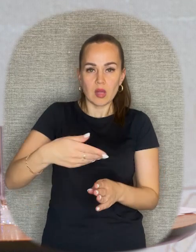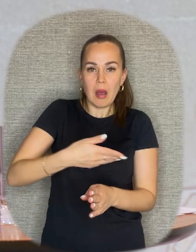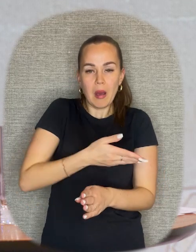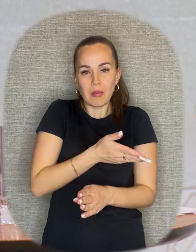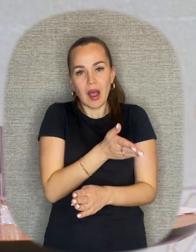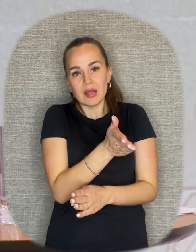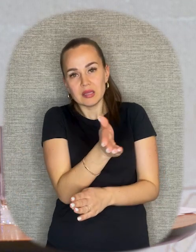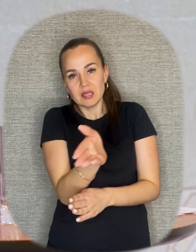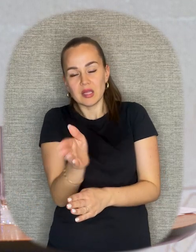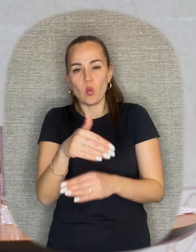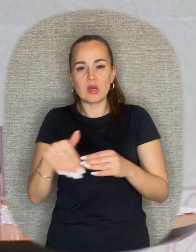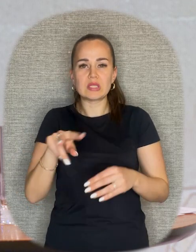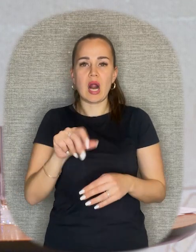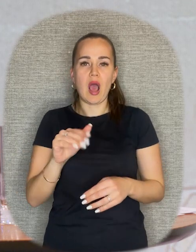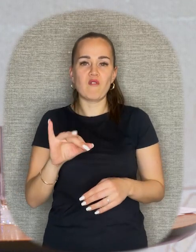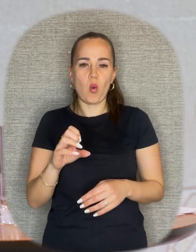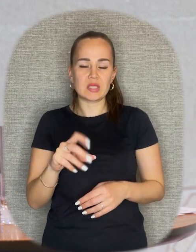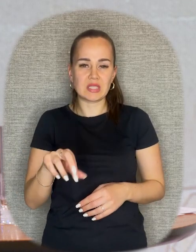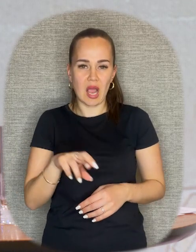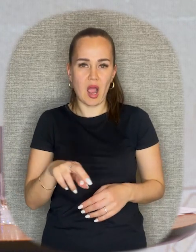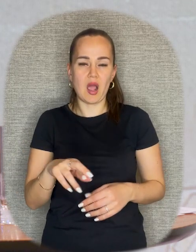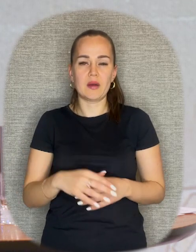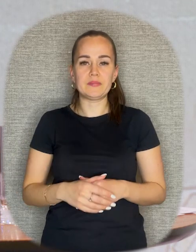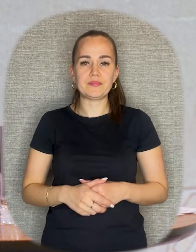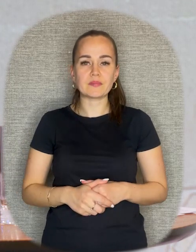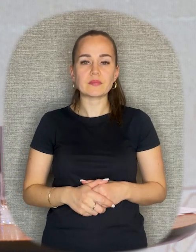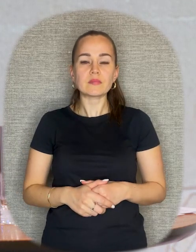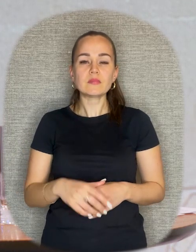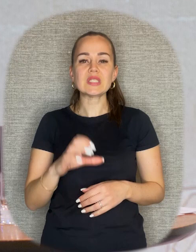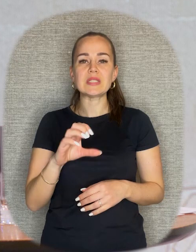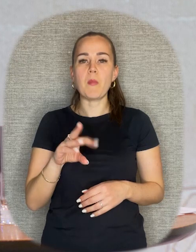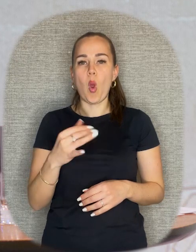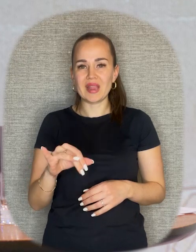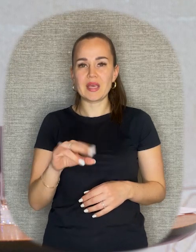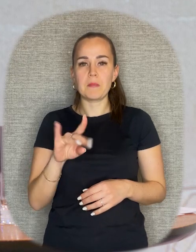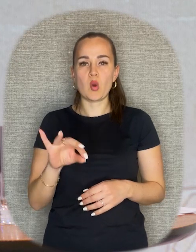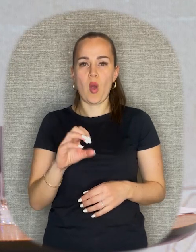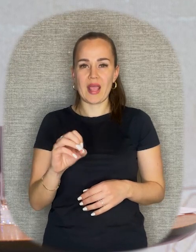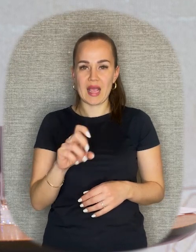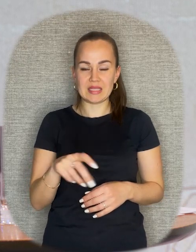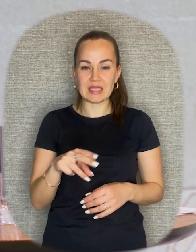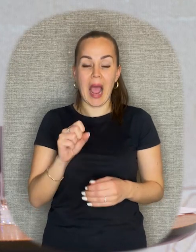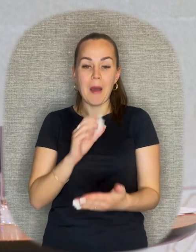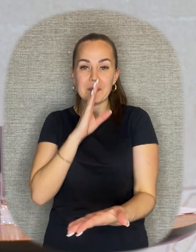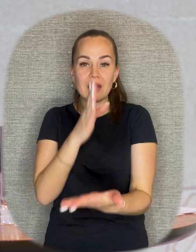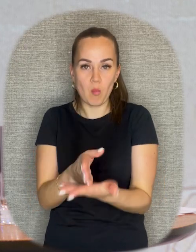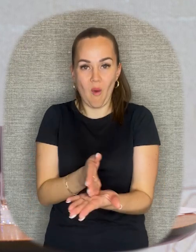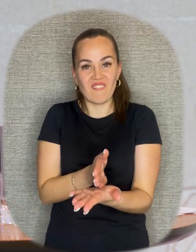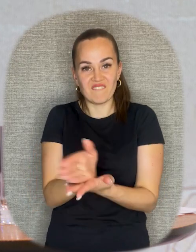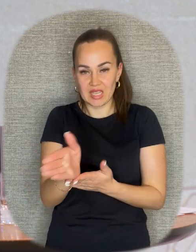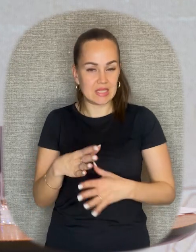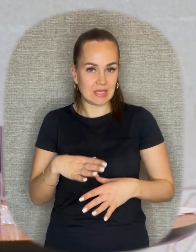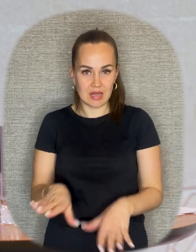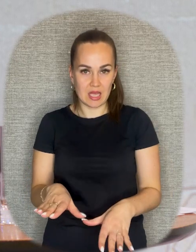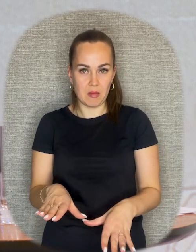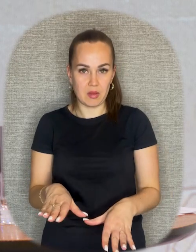постройки двух предприятий и вот этот транспорт соответственно обходил по лафон ской улице и